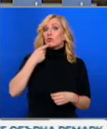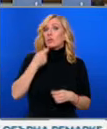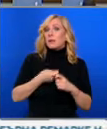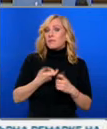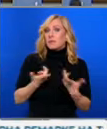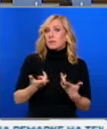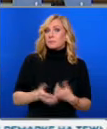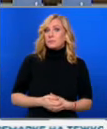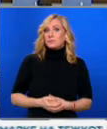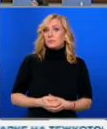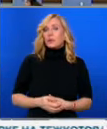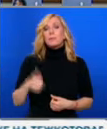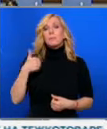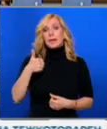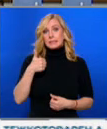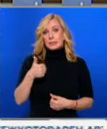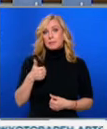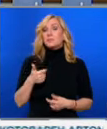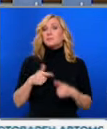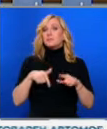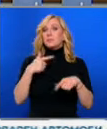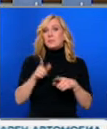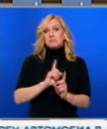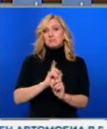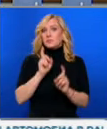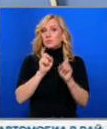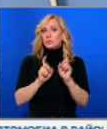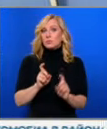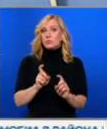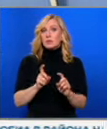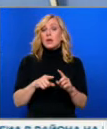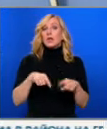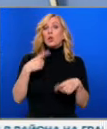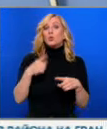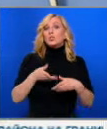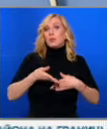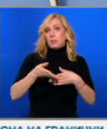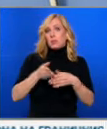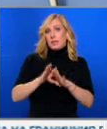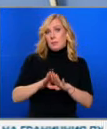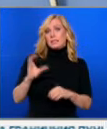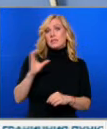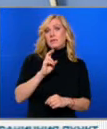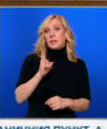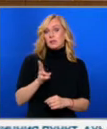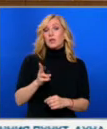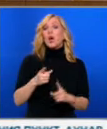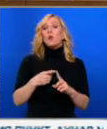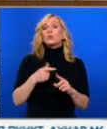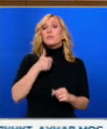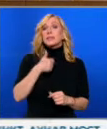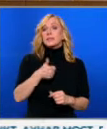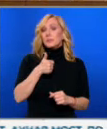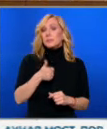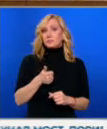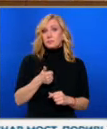правят? От БСП Обединена левица днес след срещата не коментираха дали утре ще подкрепят Силви Кирилов. В сутрешния блок на БНТ от БСП